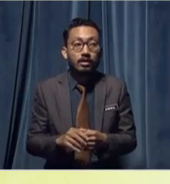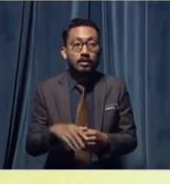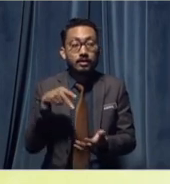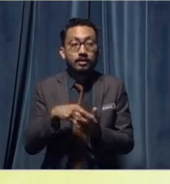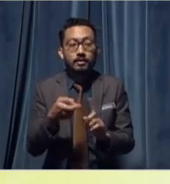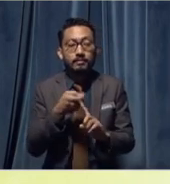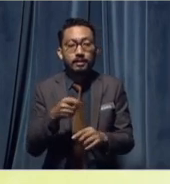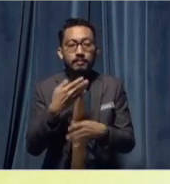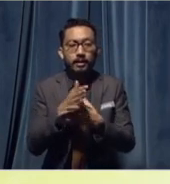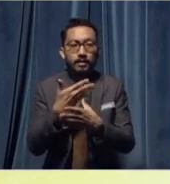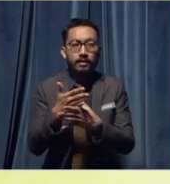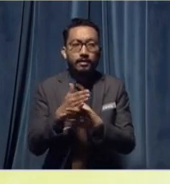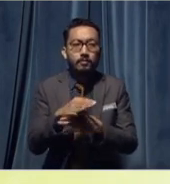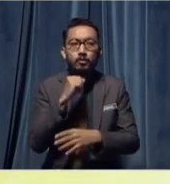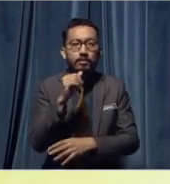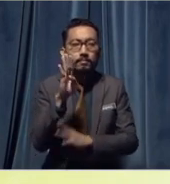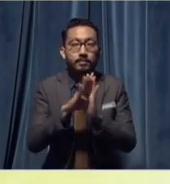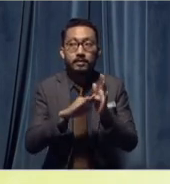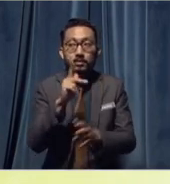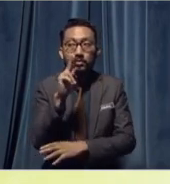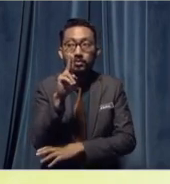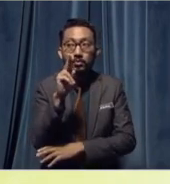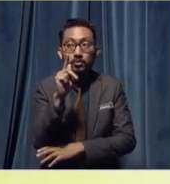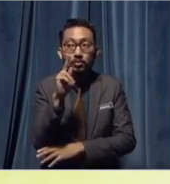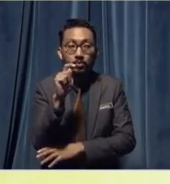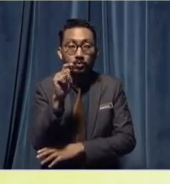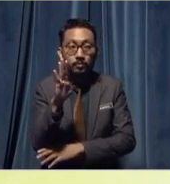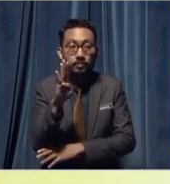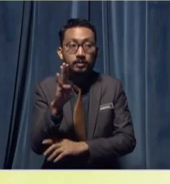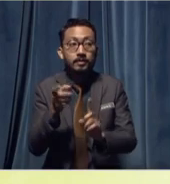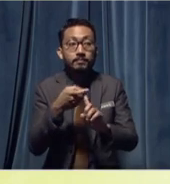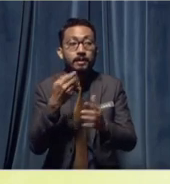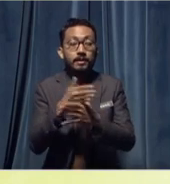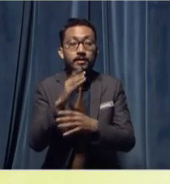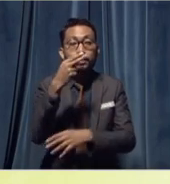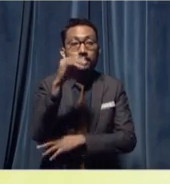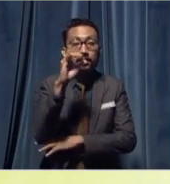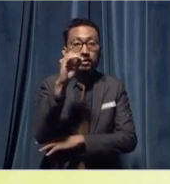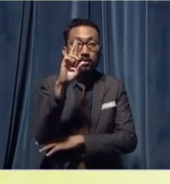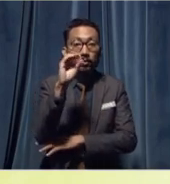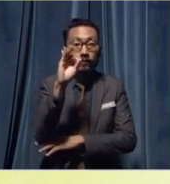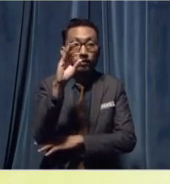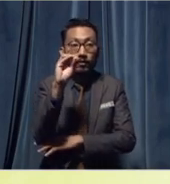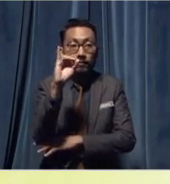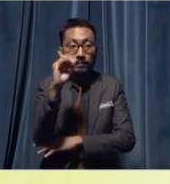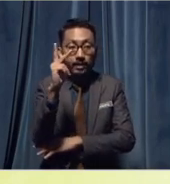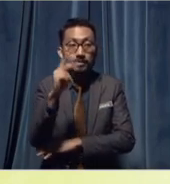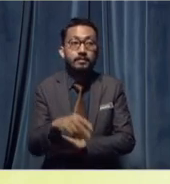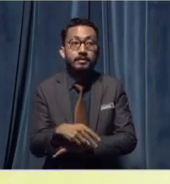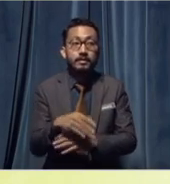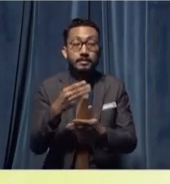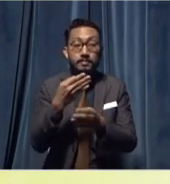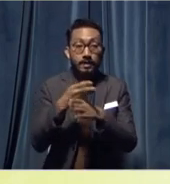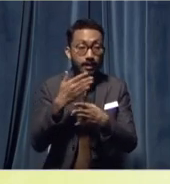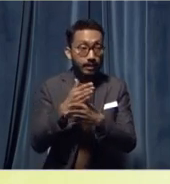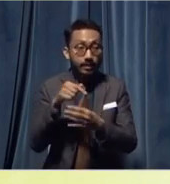daripada bahagian bukan berkutub yang dipanggil bahagian hidrofobik. Bahagian ini